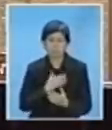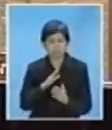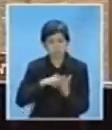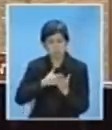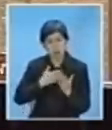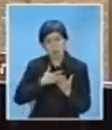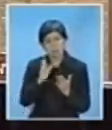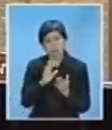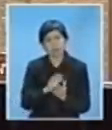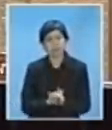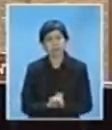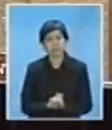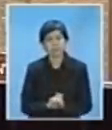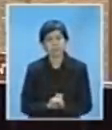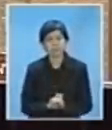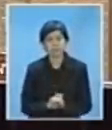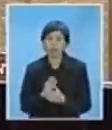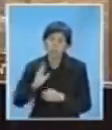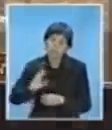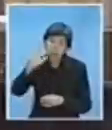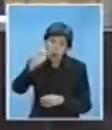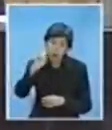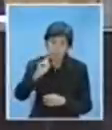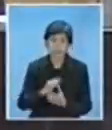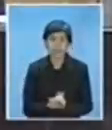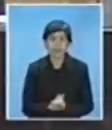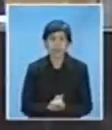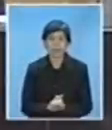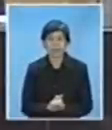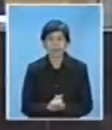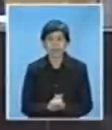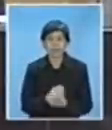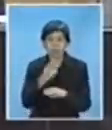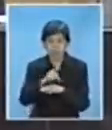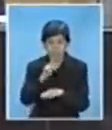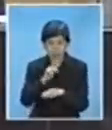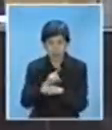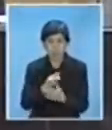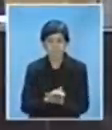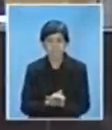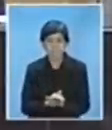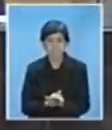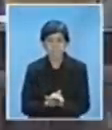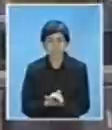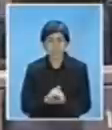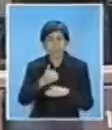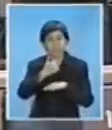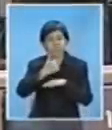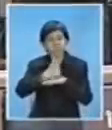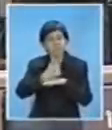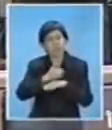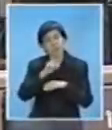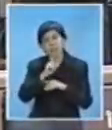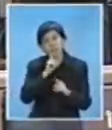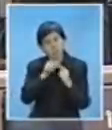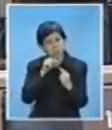ของเรา ครับท่านประท้วงอะไรครับ ท่านประธานที่เคารพคะท่านรัฐมนตรี